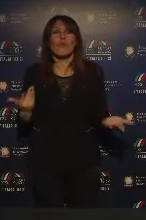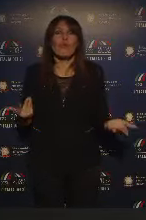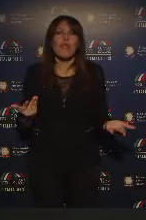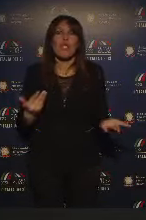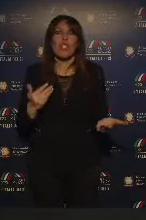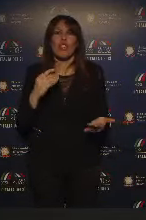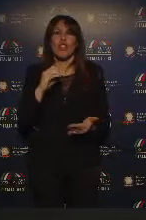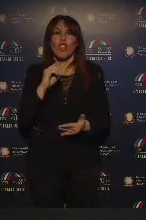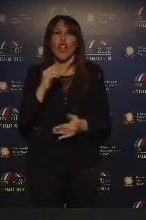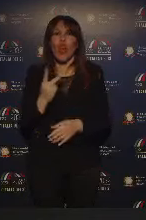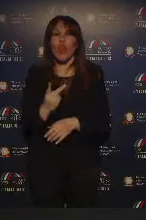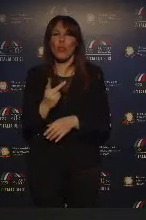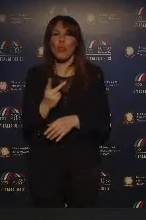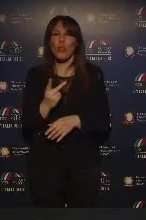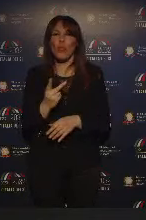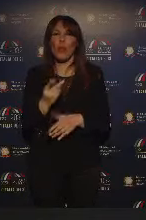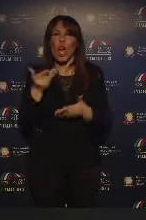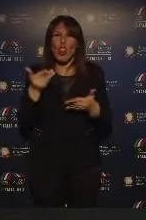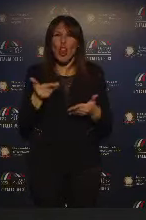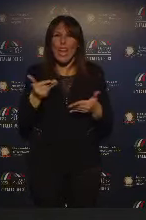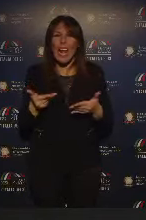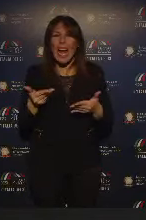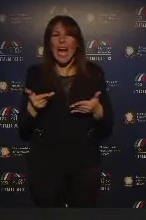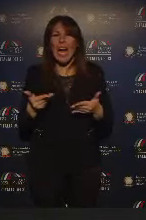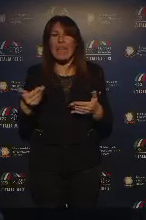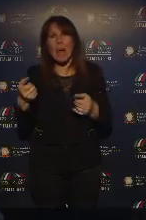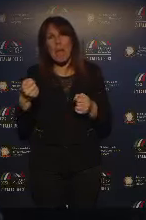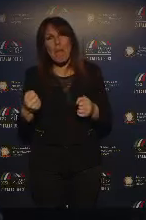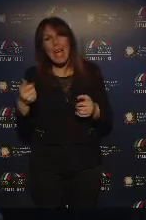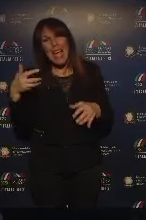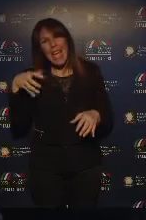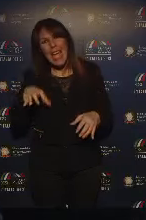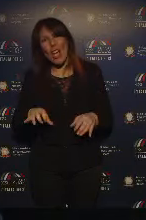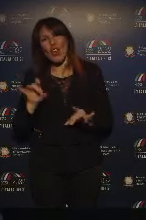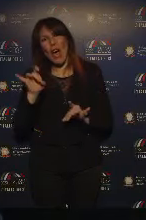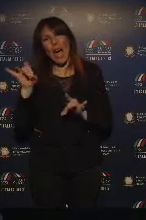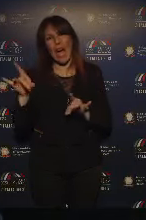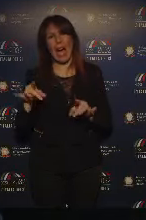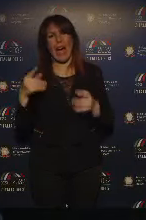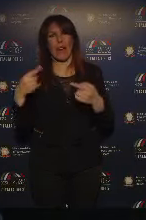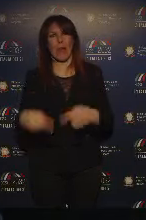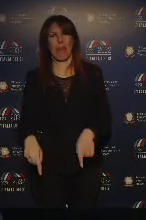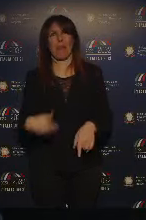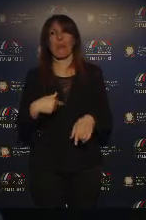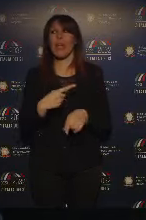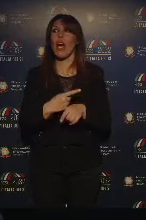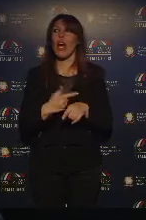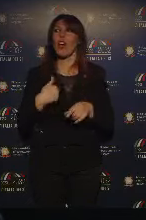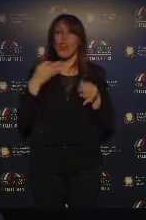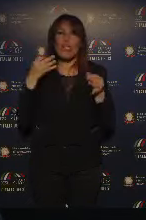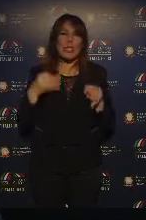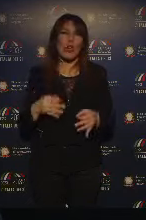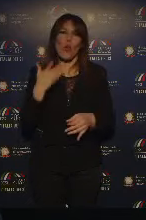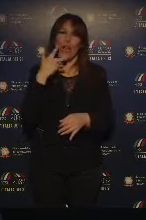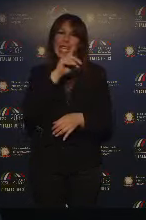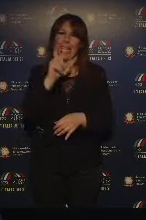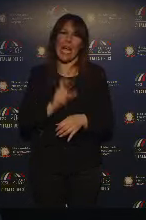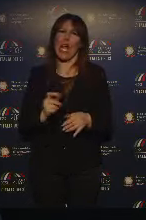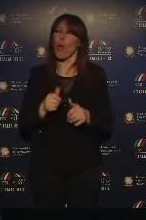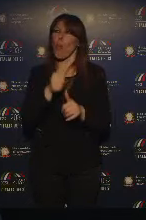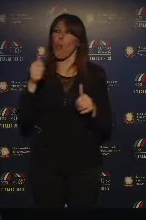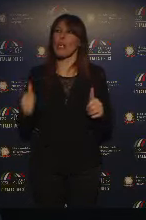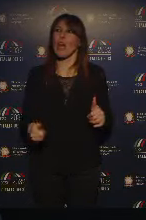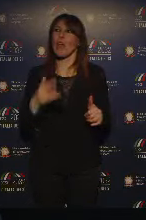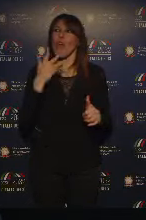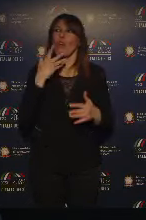CO2 in meno emesse nell'aria E farò di tutto perché l'Italia da quest'anno possa andare